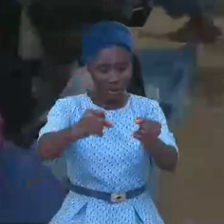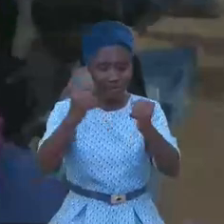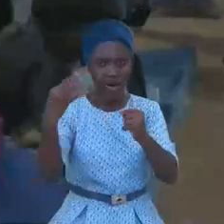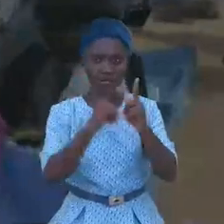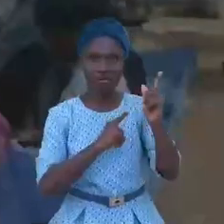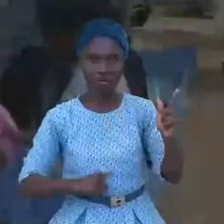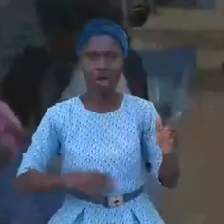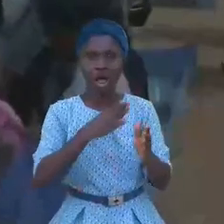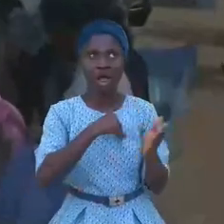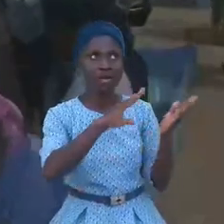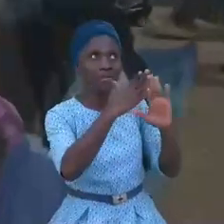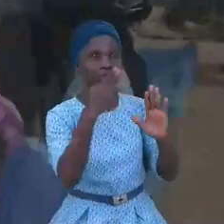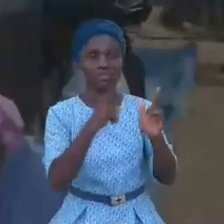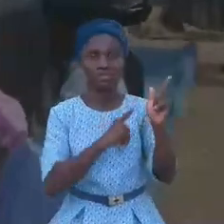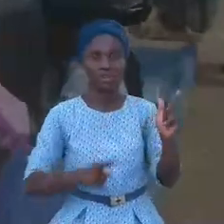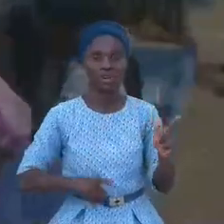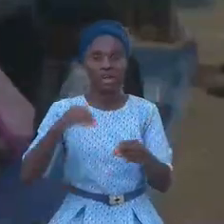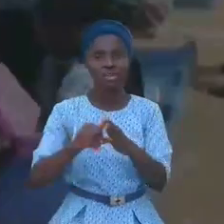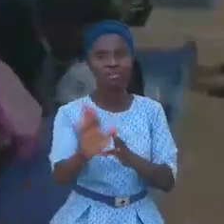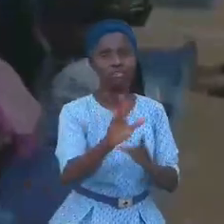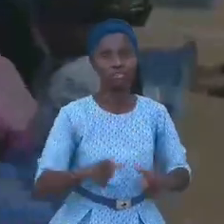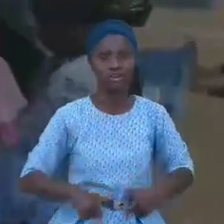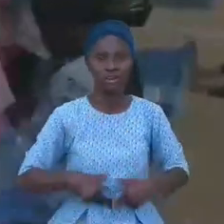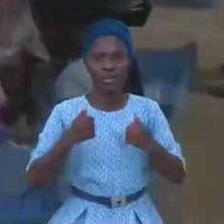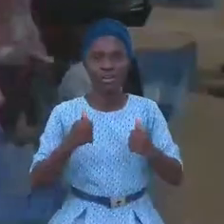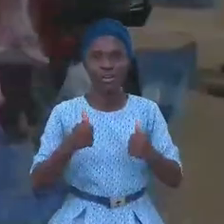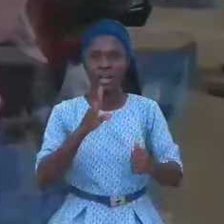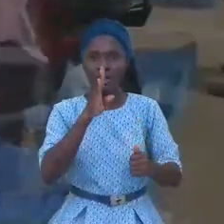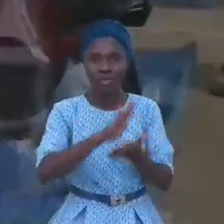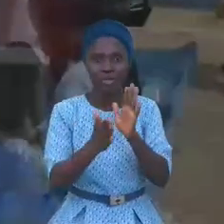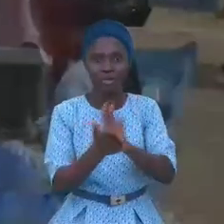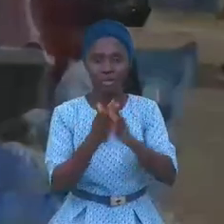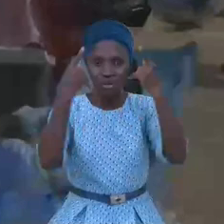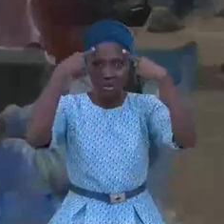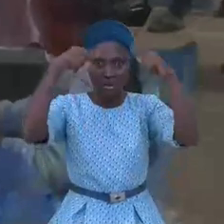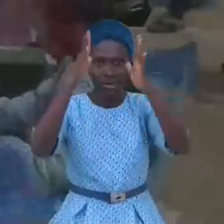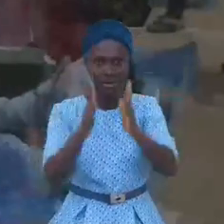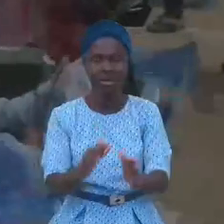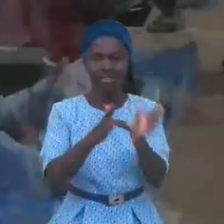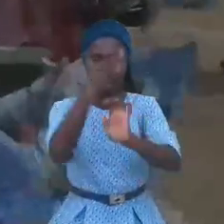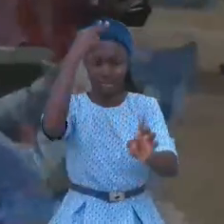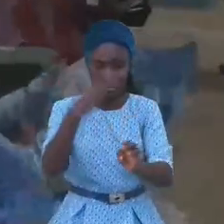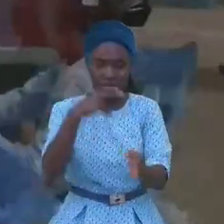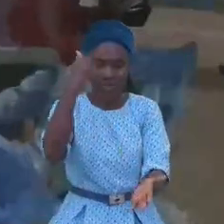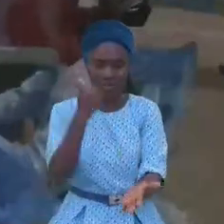et la présence du Seigneur dans ta vie. Va et réalise au nom de